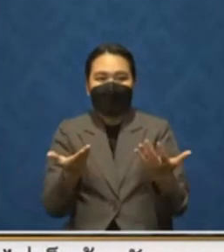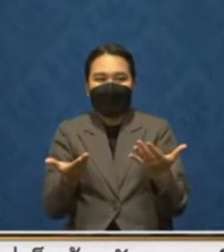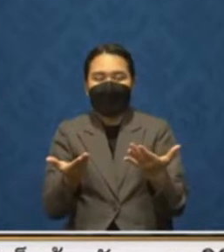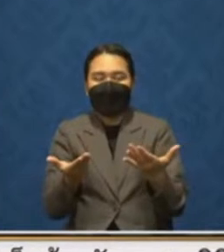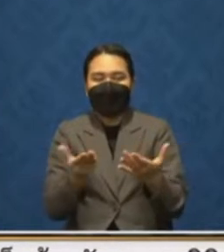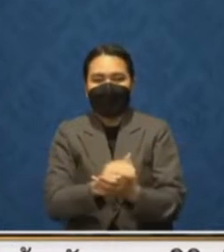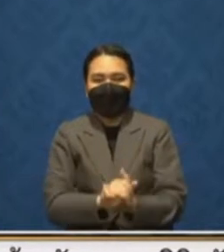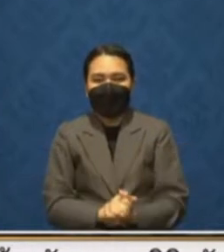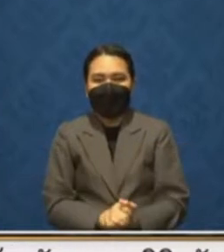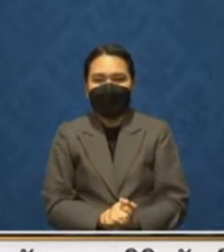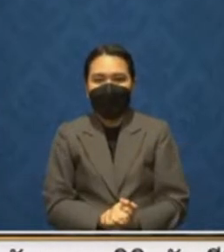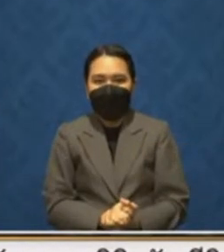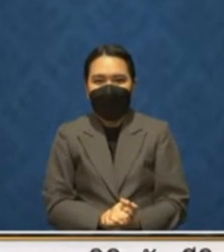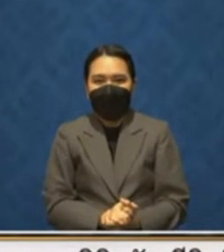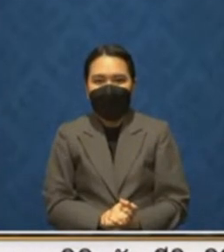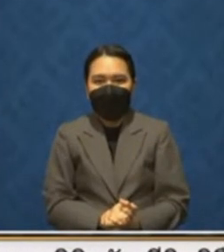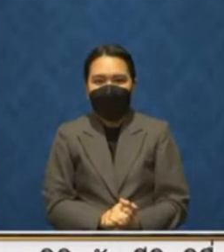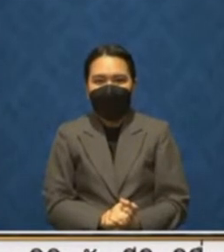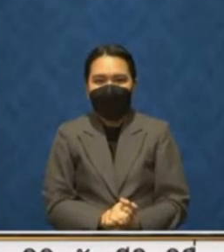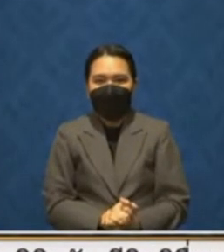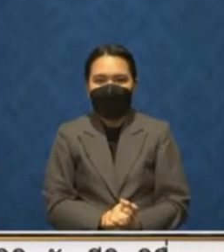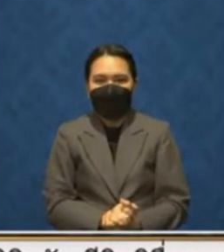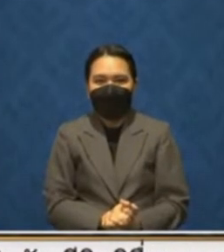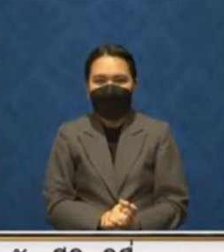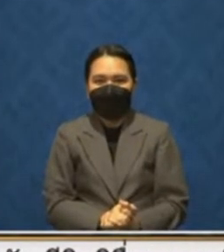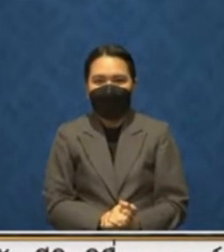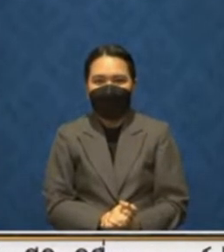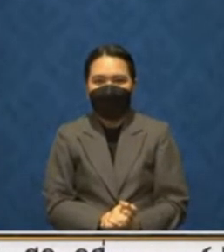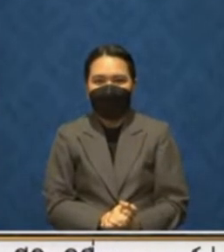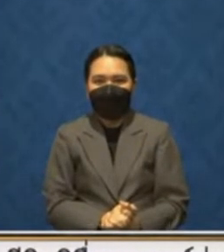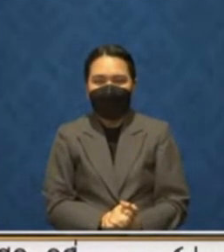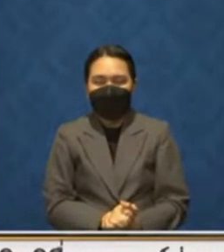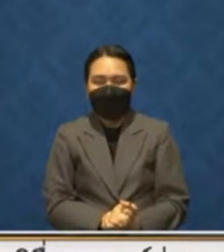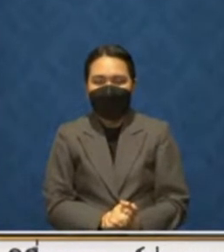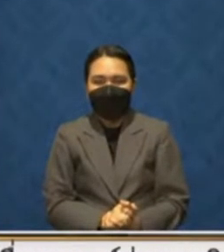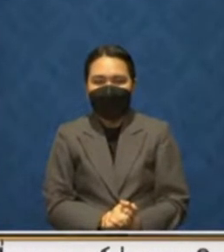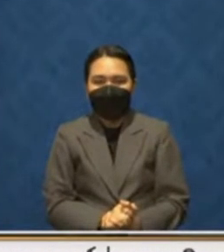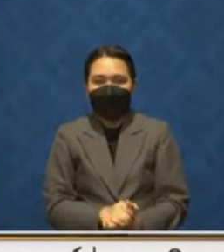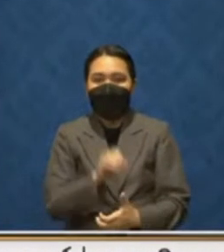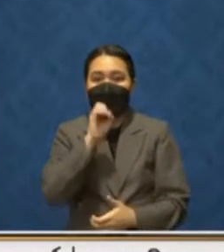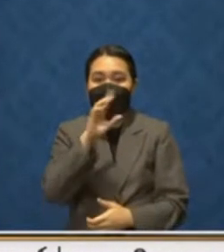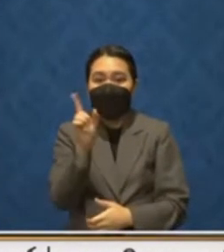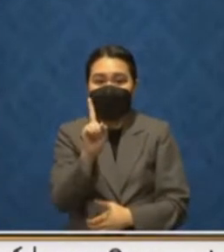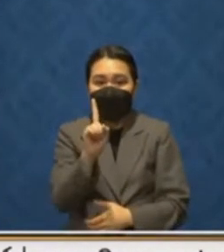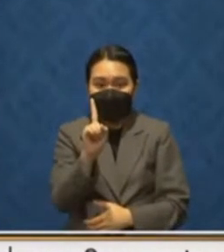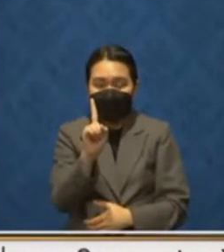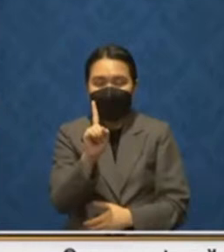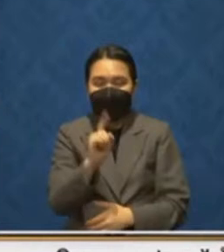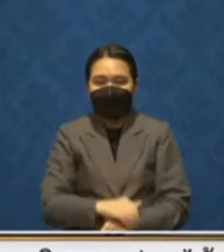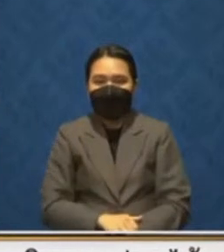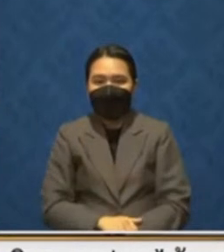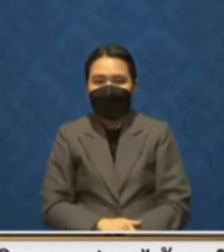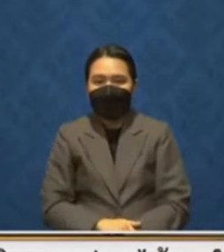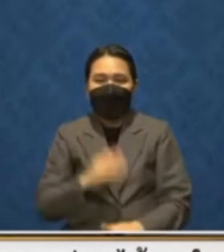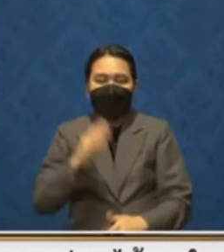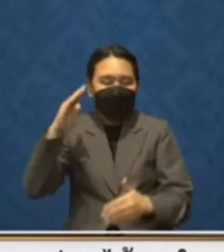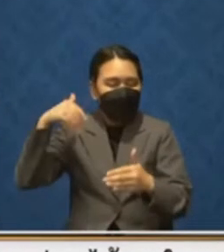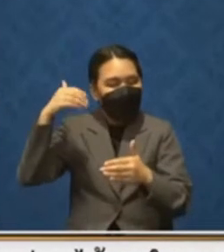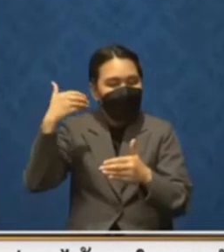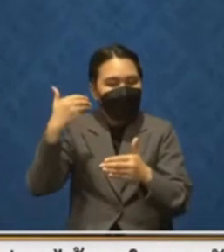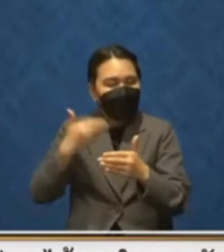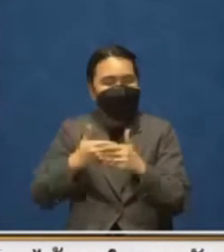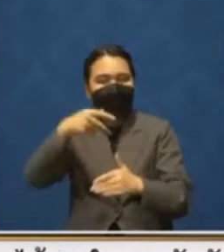ๆผมจำได้อบแบบจะบอกอายุมากกว่ากะไรอยู่แต่ก็ทันปั๊มสามทหารกว่าจะมาเป็นปตท